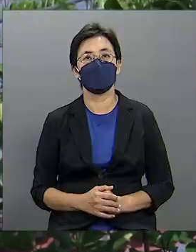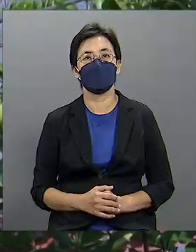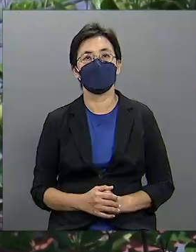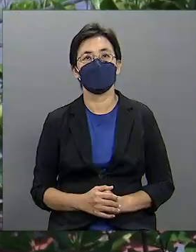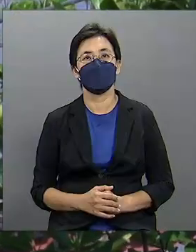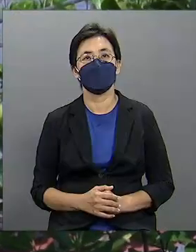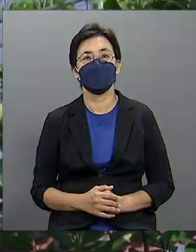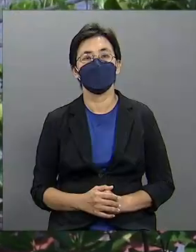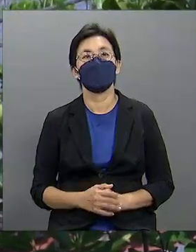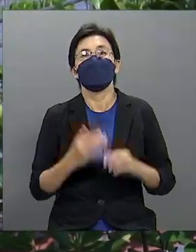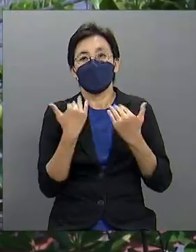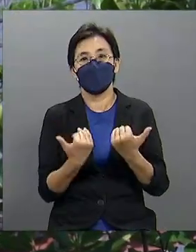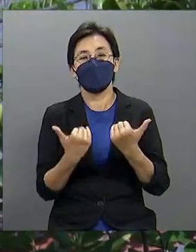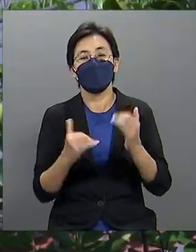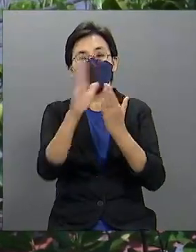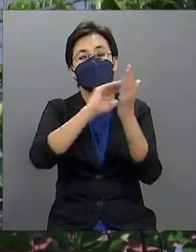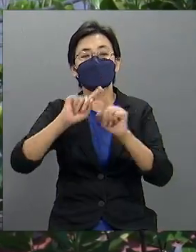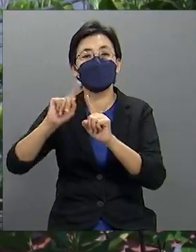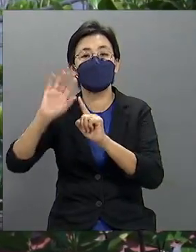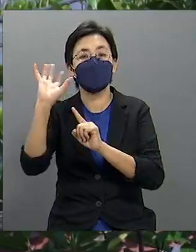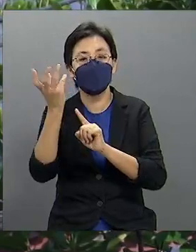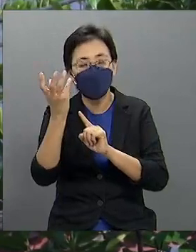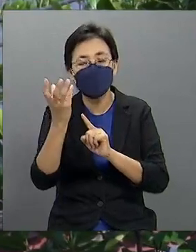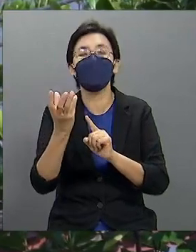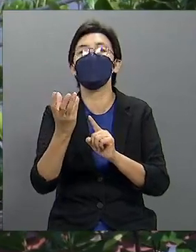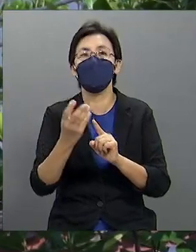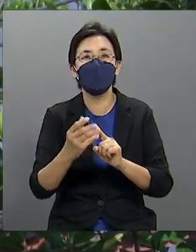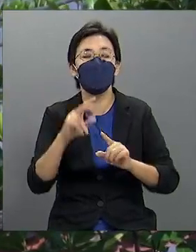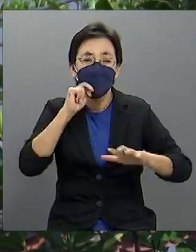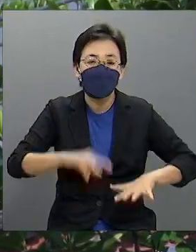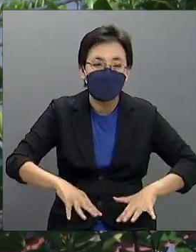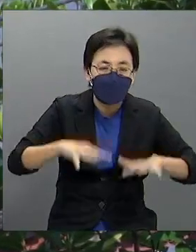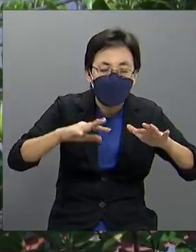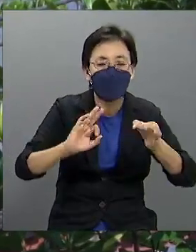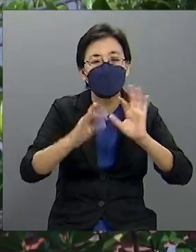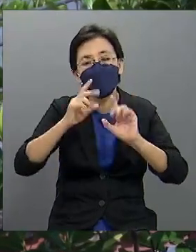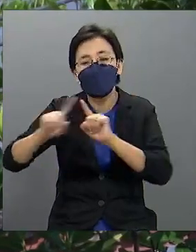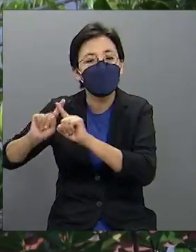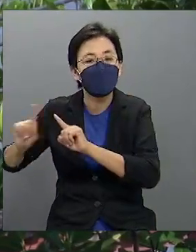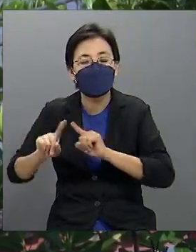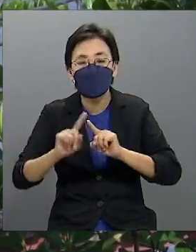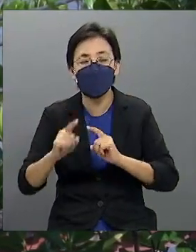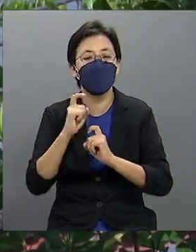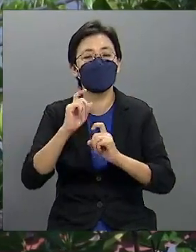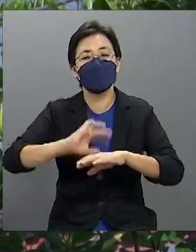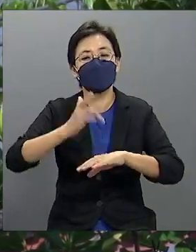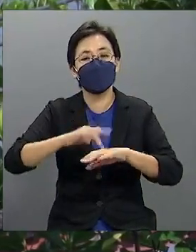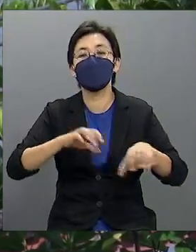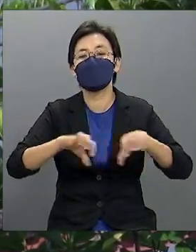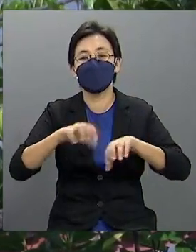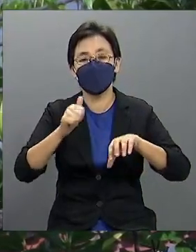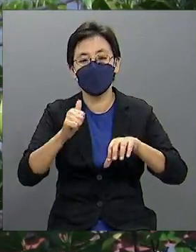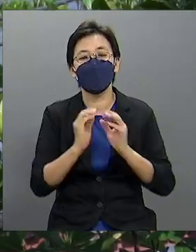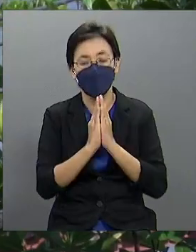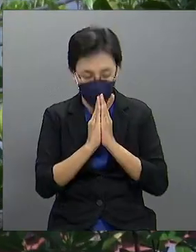ปจจุบันทั่วโลกยอมรับว่าภัยพบัรเป็ปัญหาที่จัดการได้สวัดีค่ะคผชมครับพบกนเช่นเค